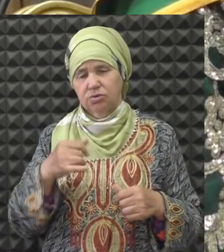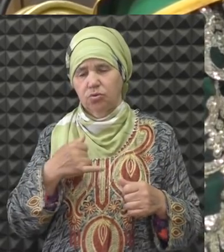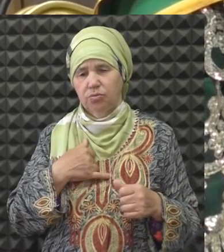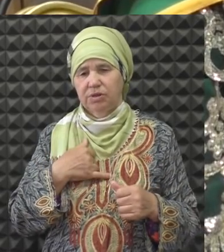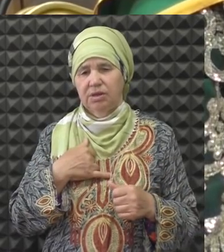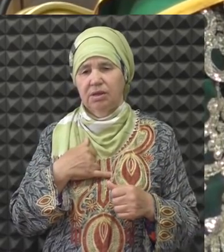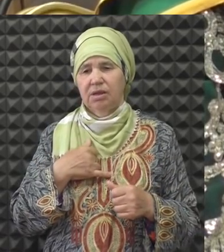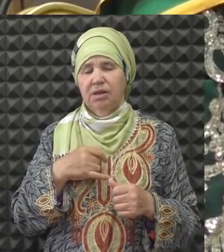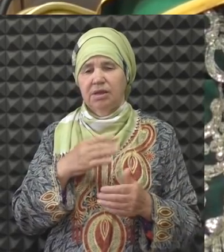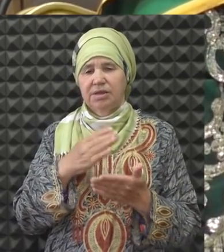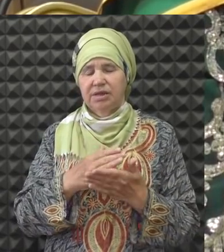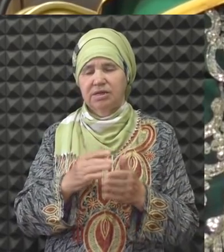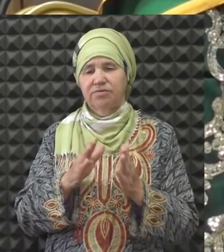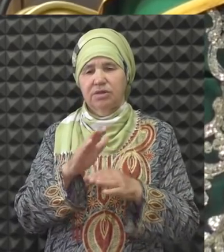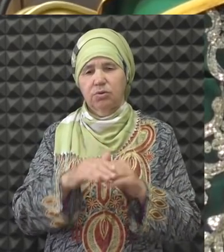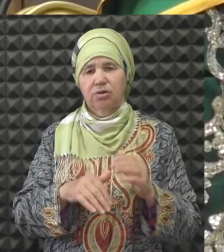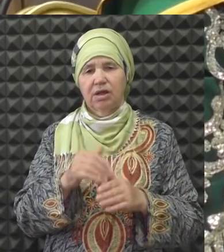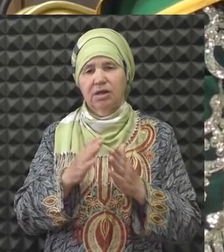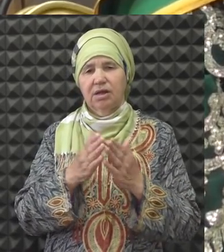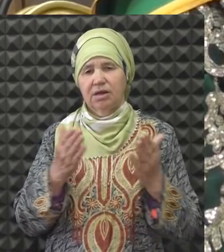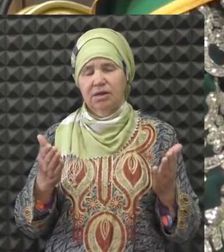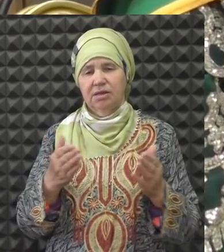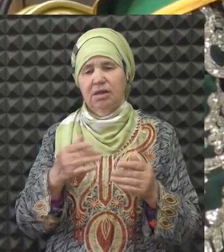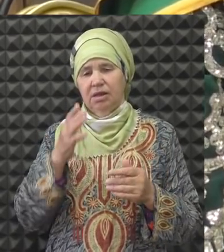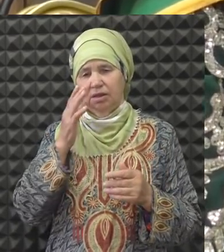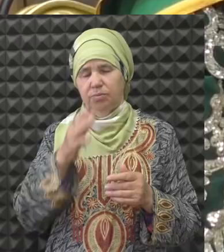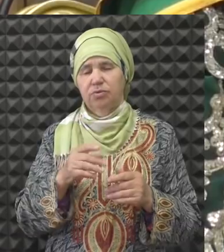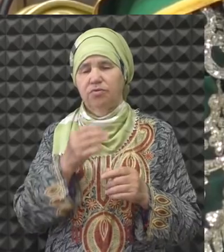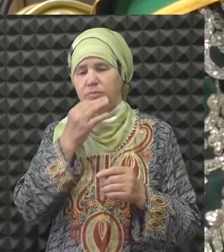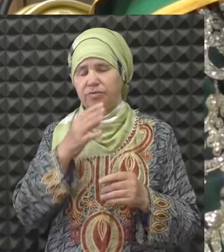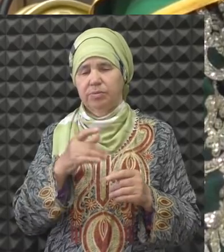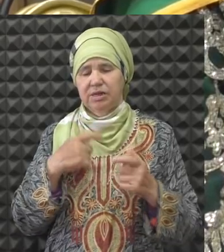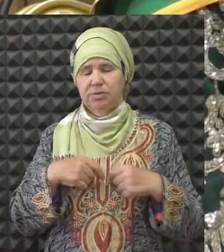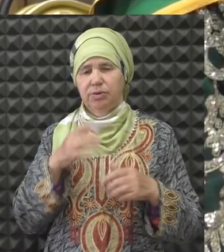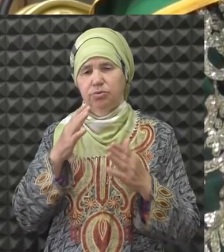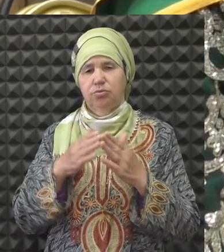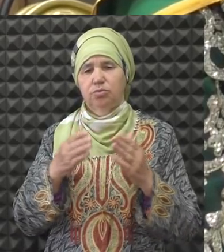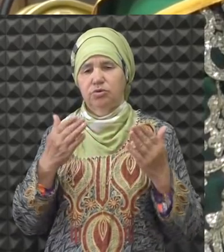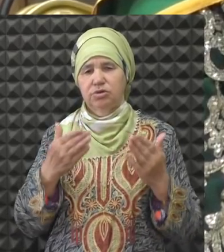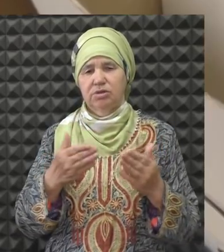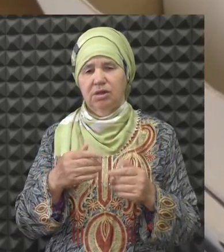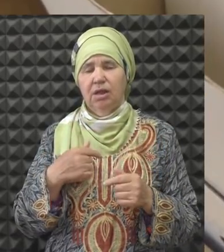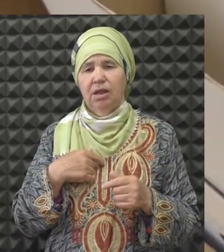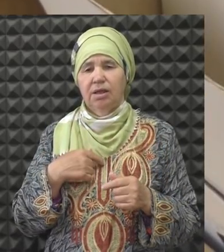Я знаю, что у меня полностью уже есть Коран, и я могу его в любое время для себя читать. На слух мне